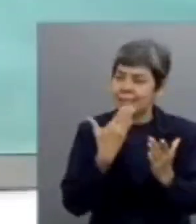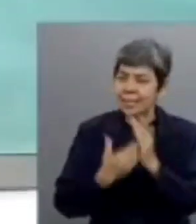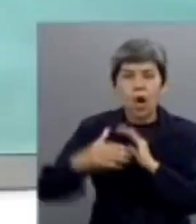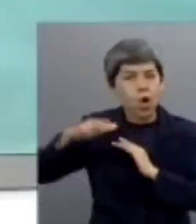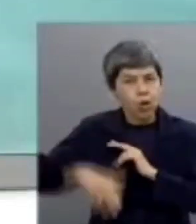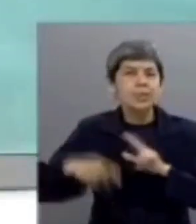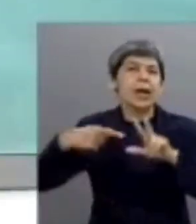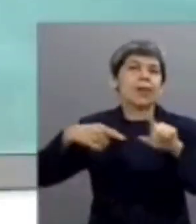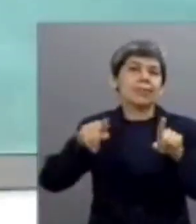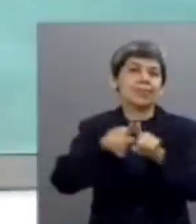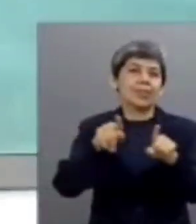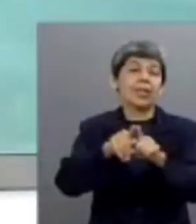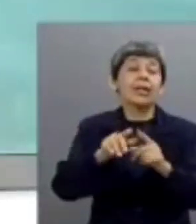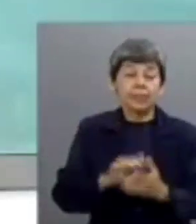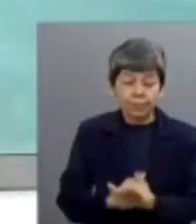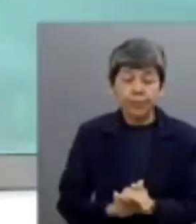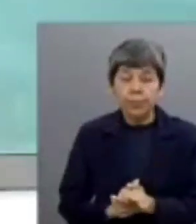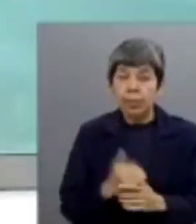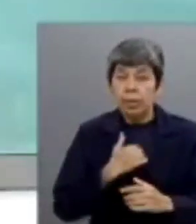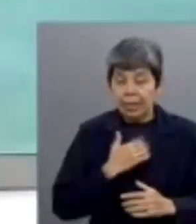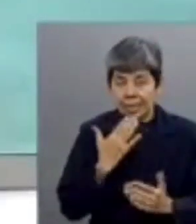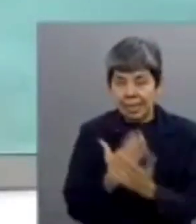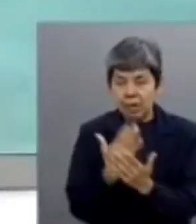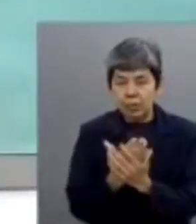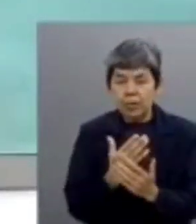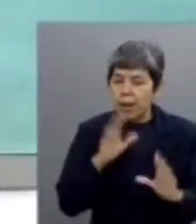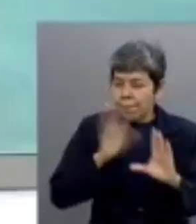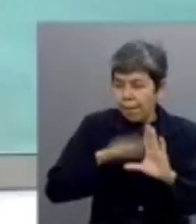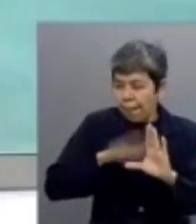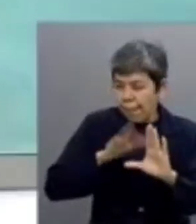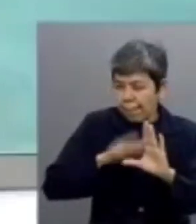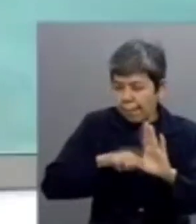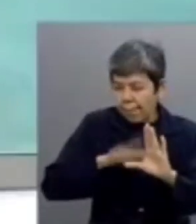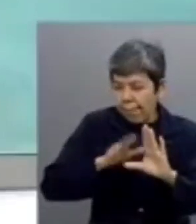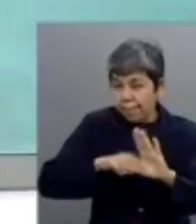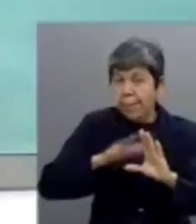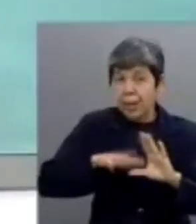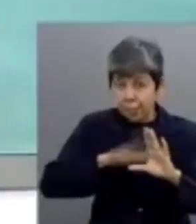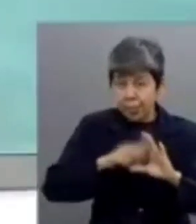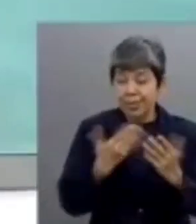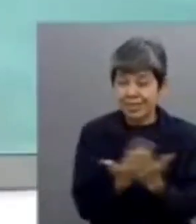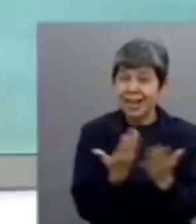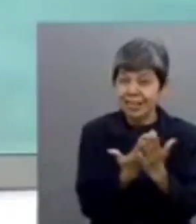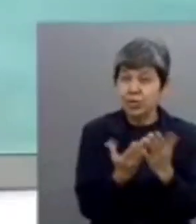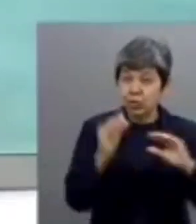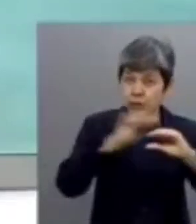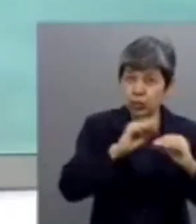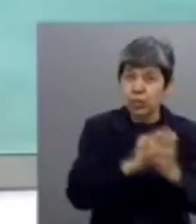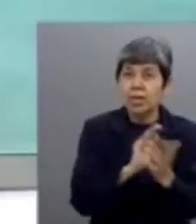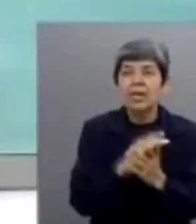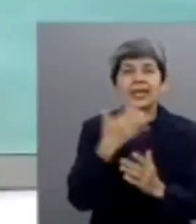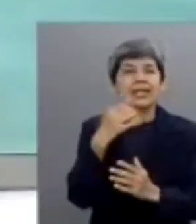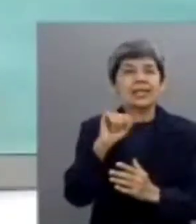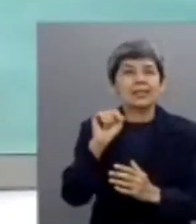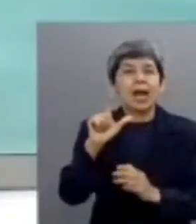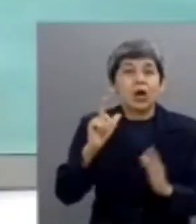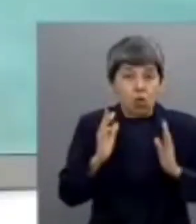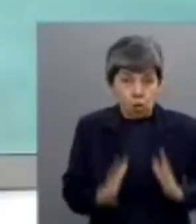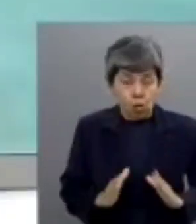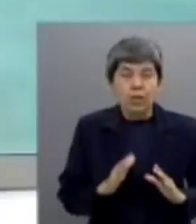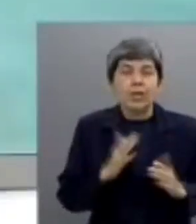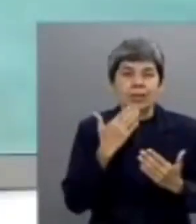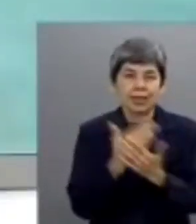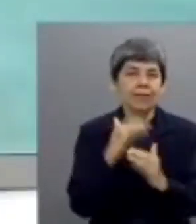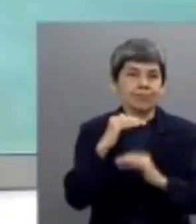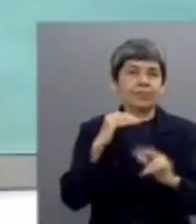ที่มองข้ามไม่ได้ก็คือการประเมินกำลังทรัพย์ของตัวเองหลายคนเร่งช็อปให้ทันสิ้นปีตามเงื่อนไขในโครงการ